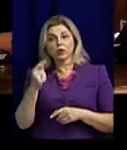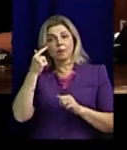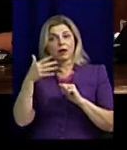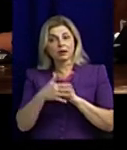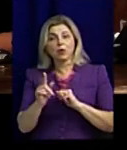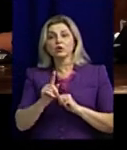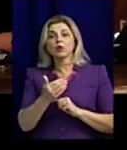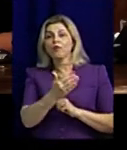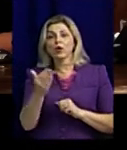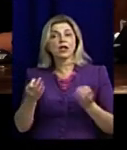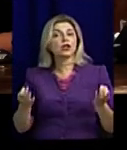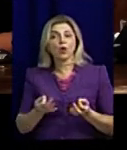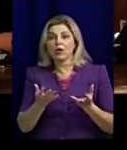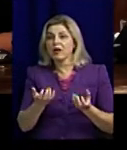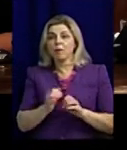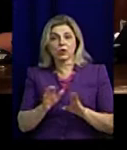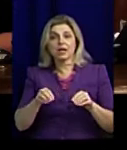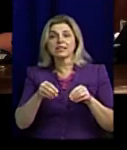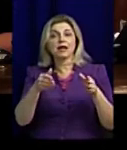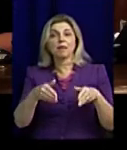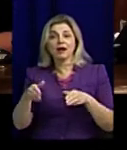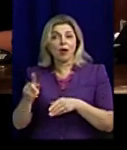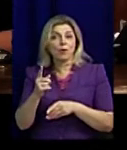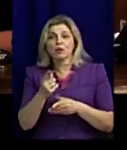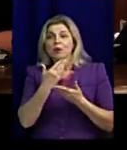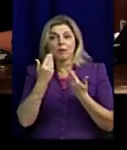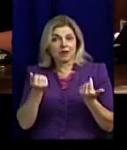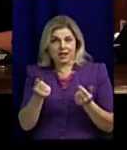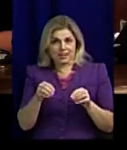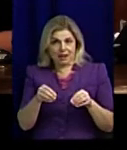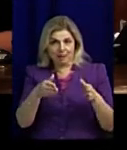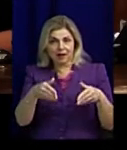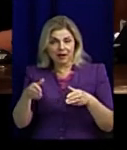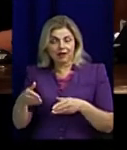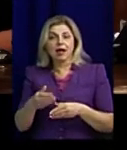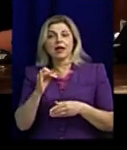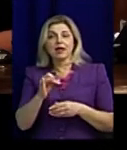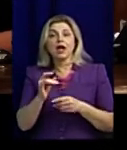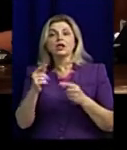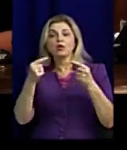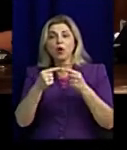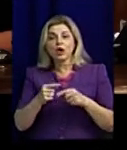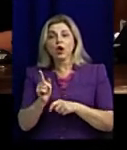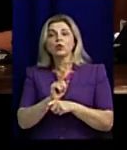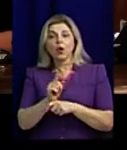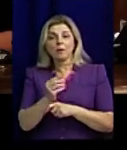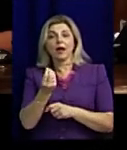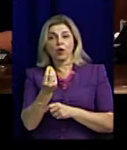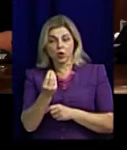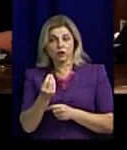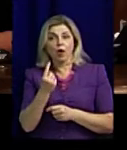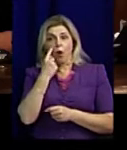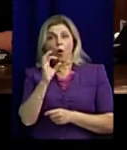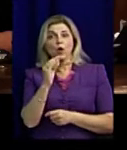ніколи вже нам не отримують цих ділянок, бо вони не з'являться. Проте, згідно нормативно-грошової оцінки цих земельних ділянок, мали